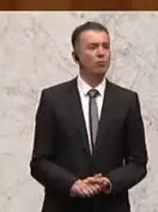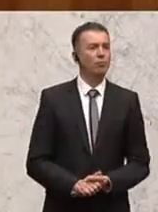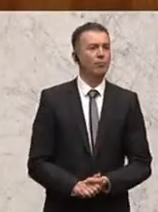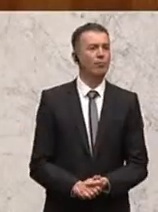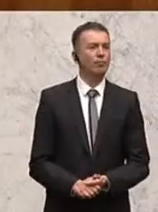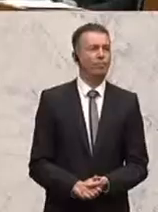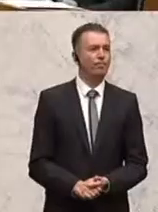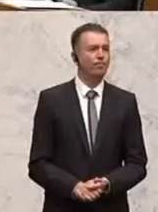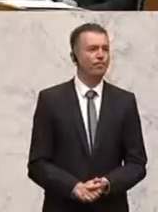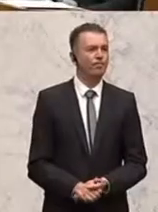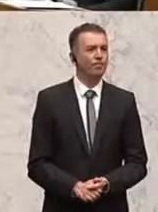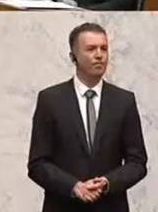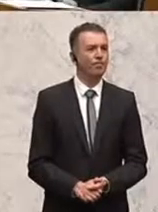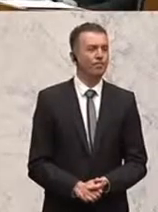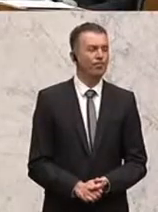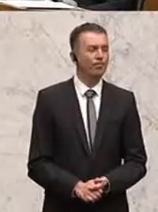Und